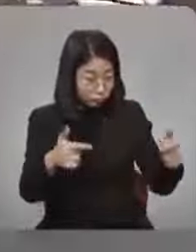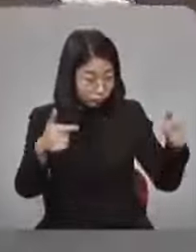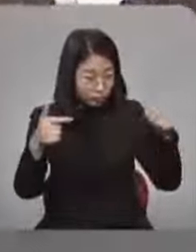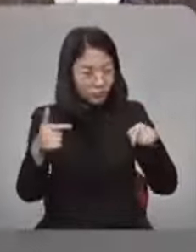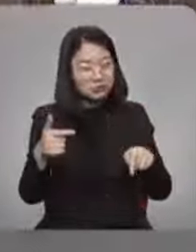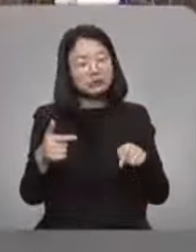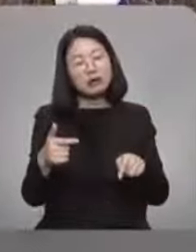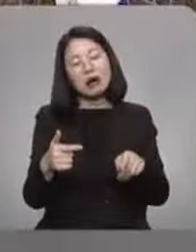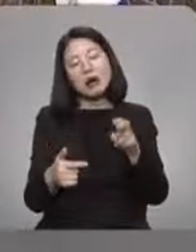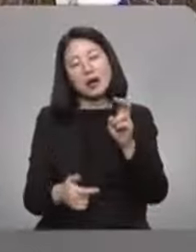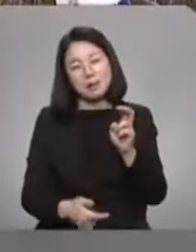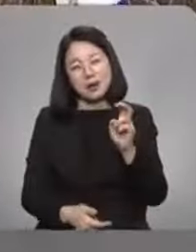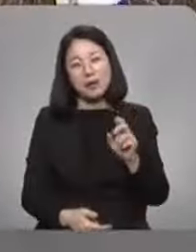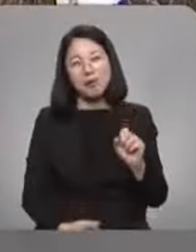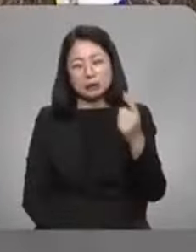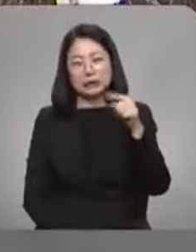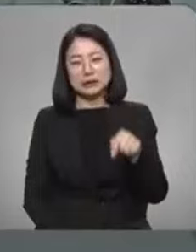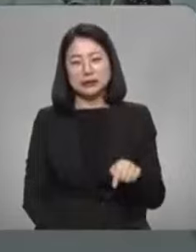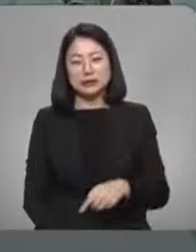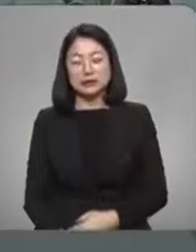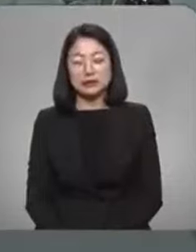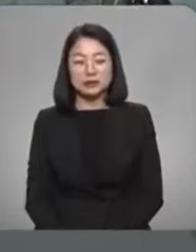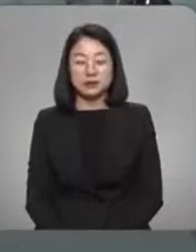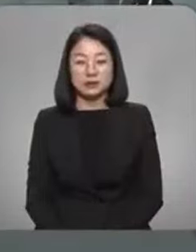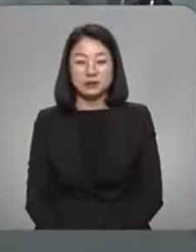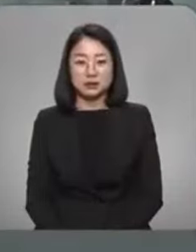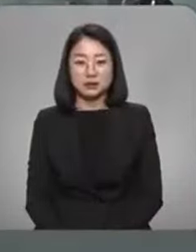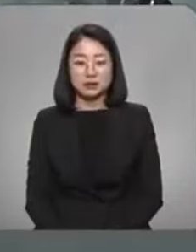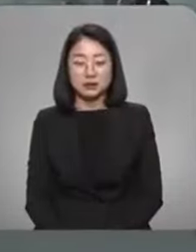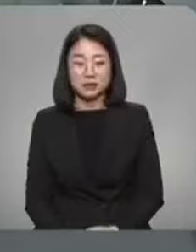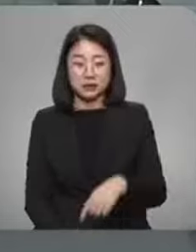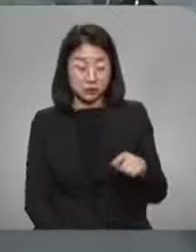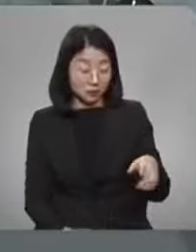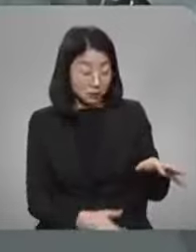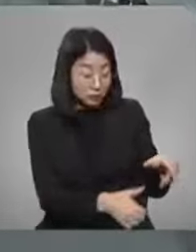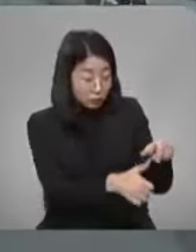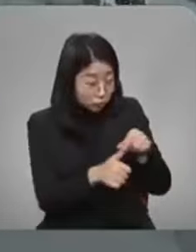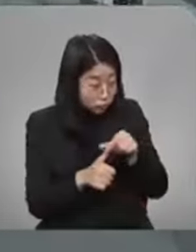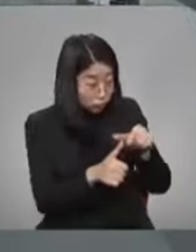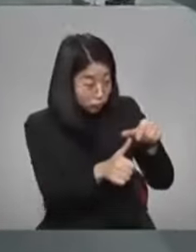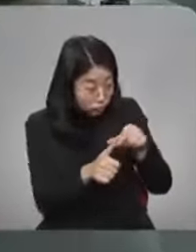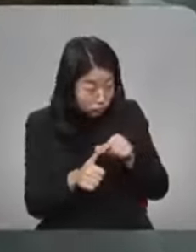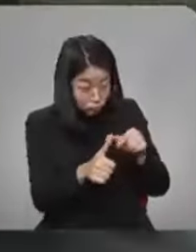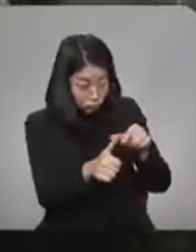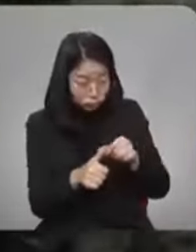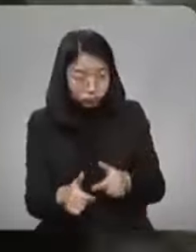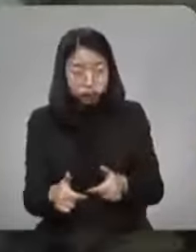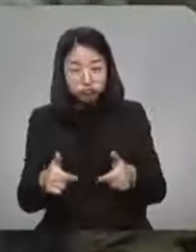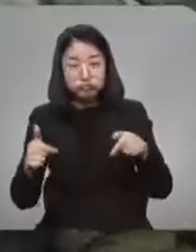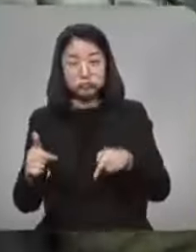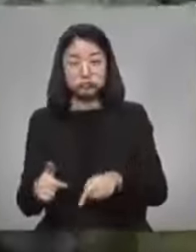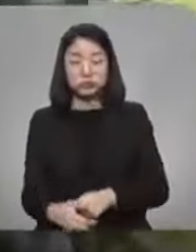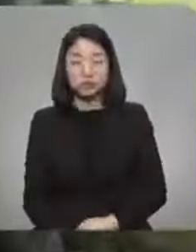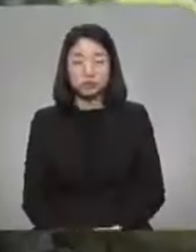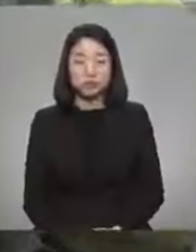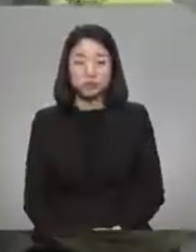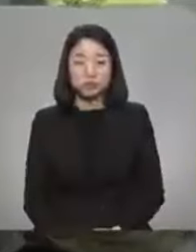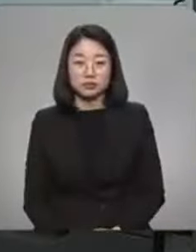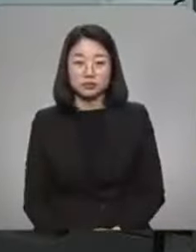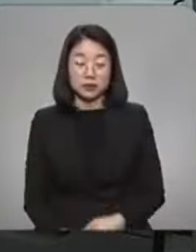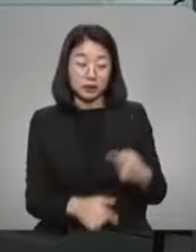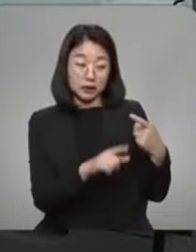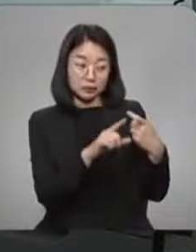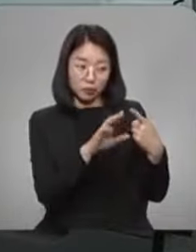수가 늘어난 것도 원인으로 추정됩니다. 그만큼 구조되는 사냥 수도 많아지고 있습니다. 지난해